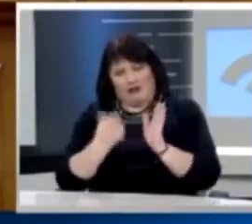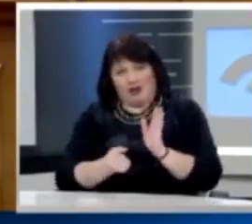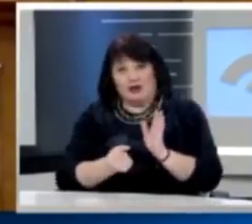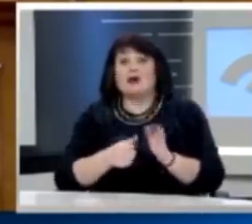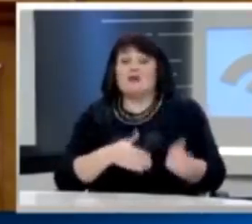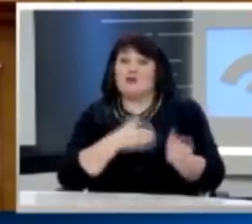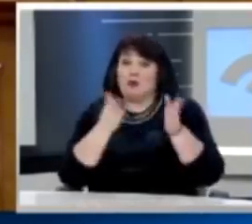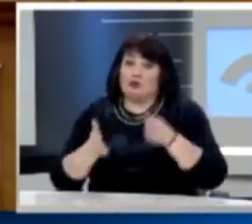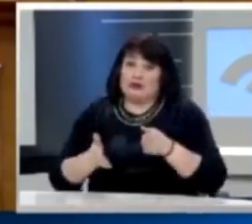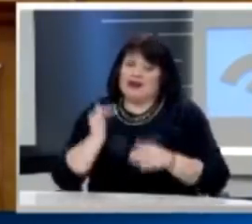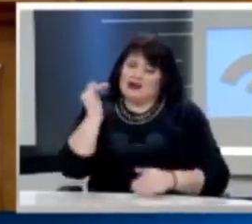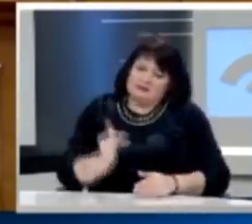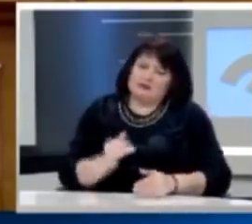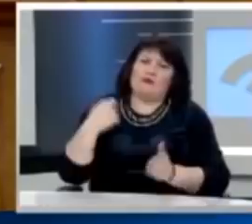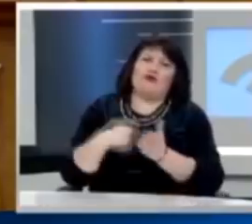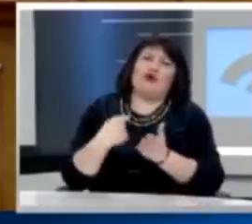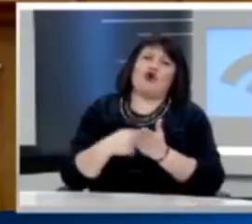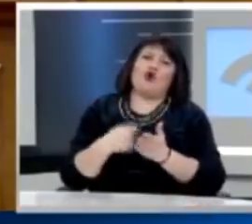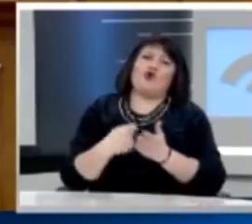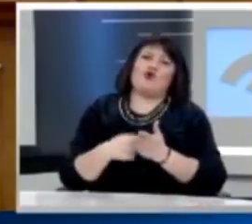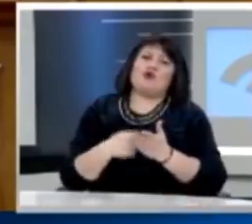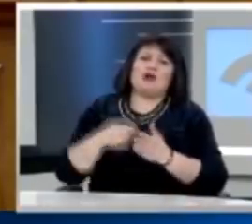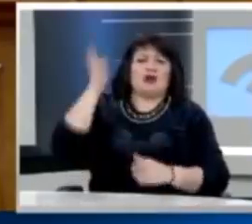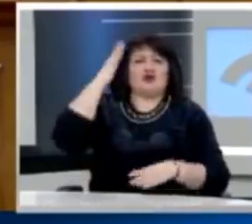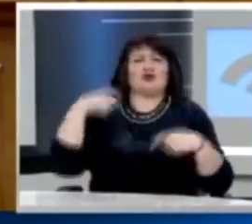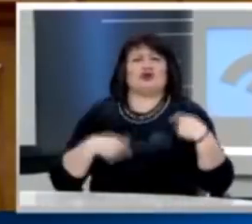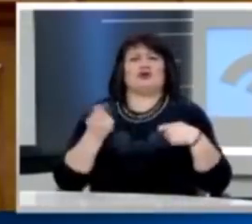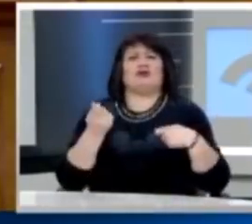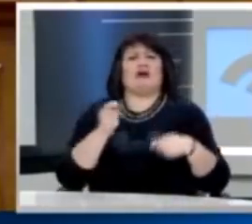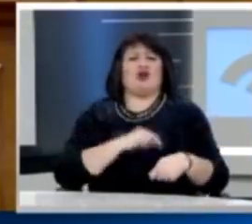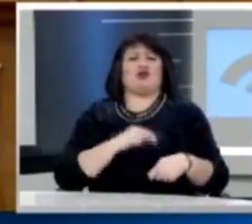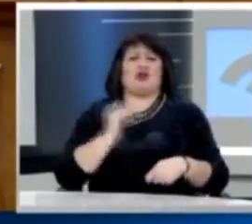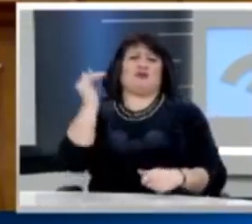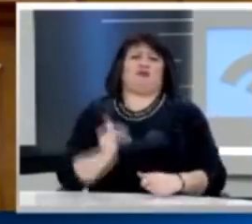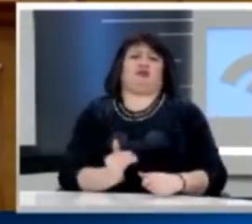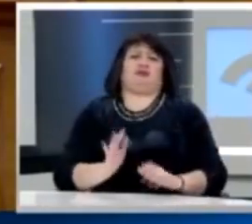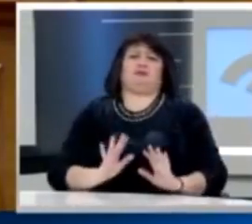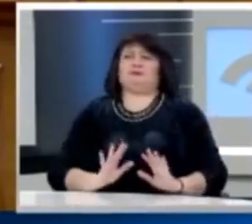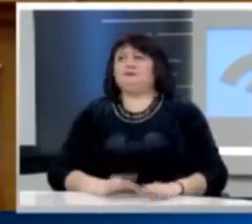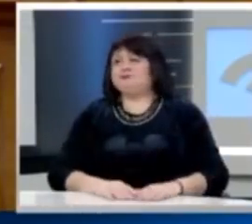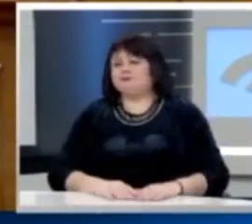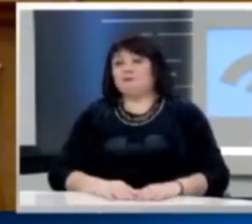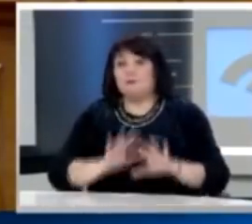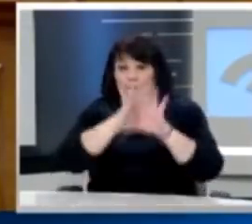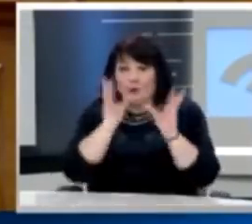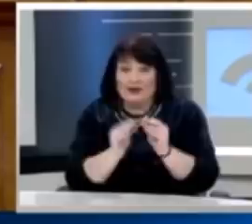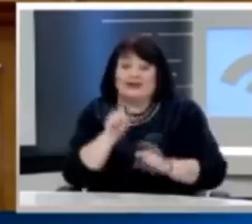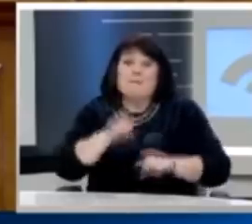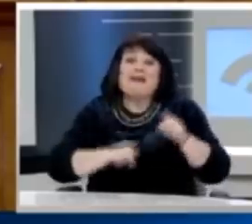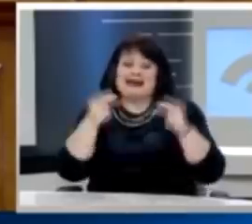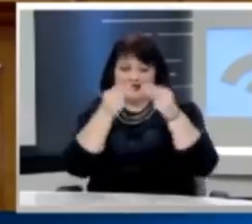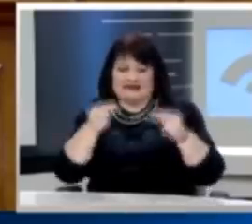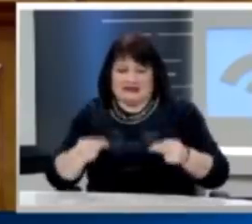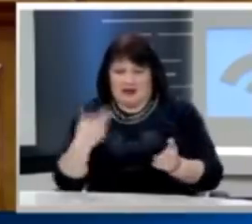ίδια στιγμή που μειώνεται η φορολογία στο μεγάλο κεφάλαιο και στα κέρδη του. Και αυτά είναι μόνο ορισμένα από τα